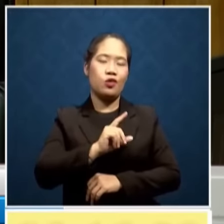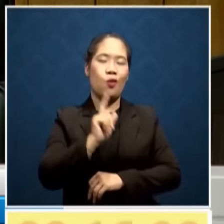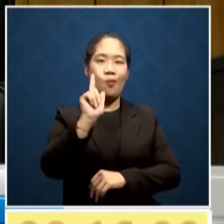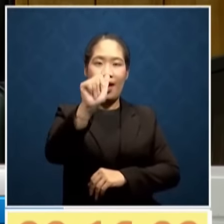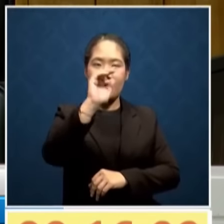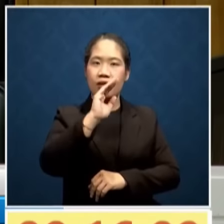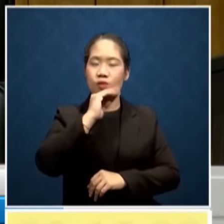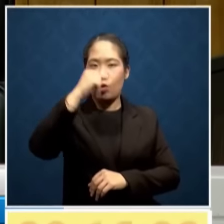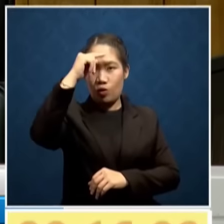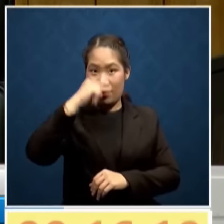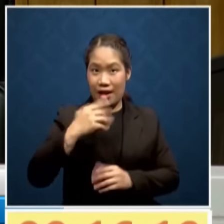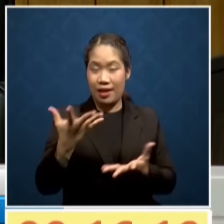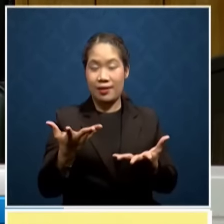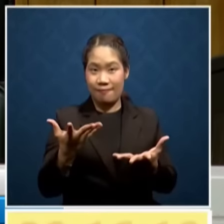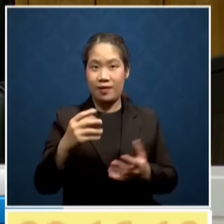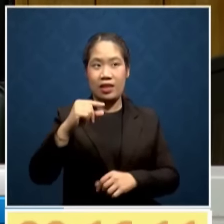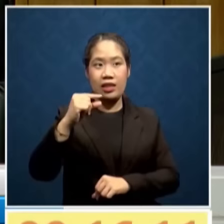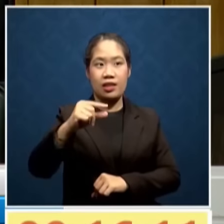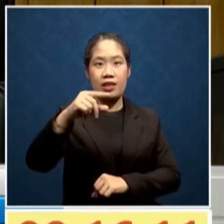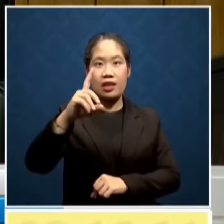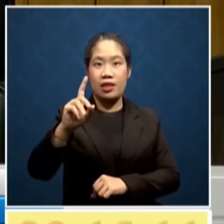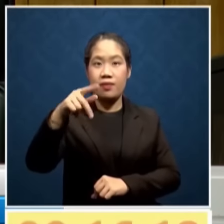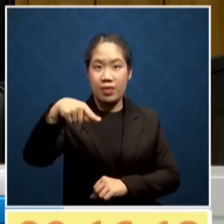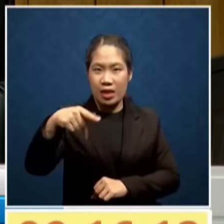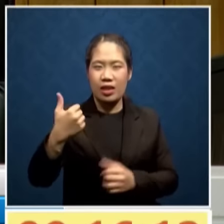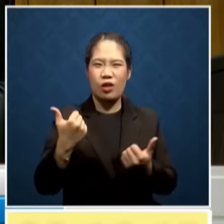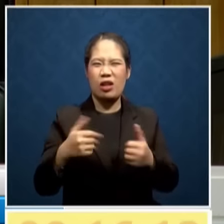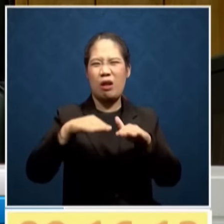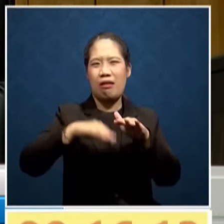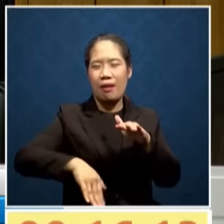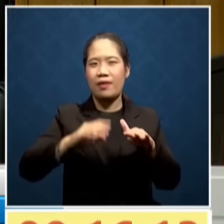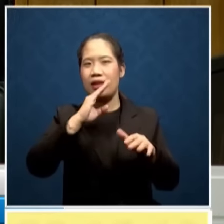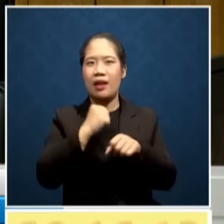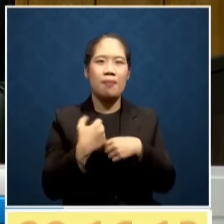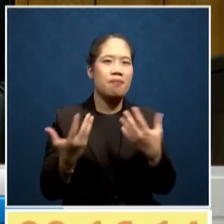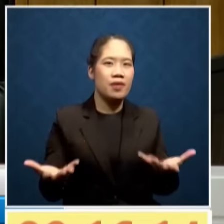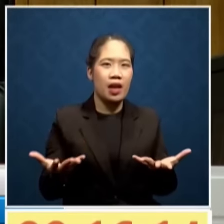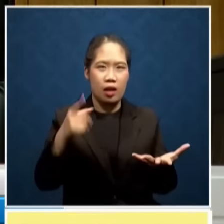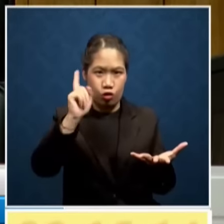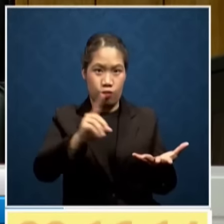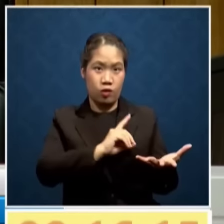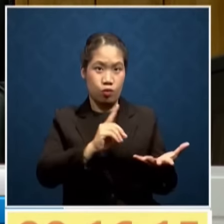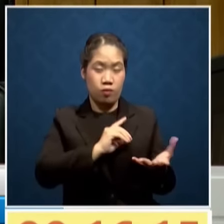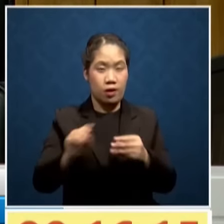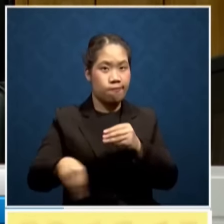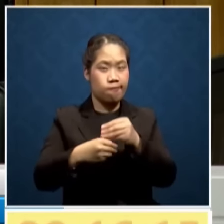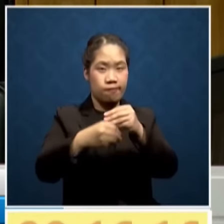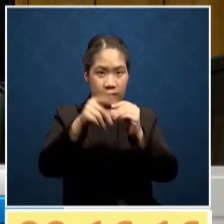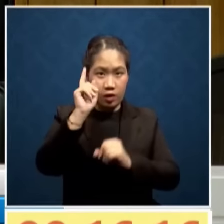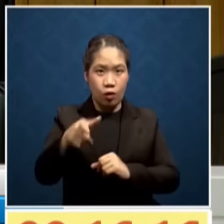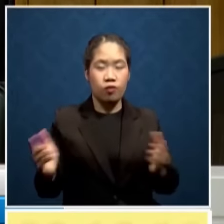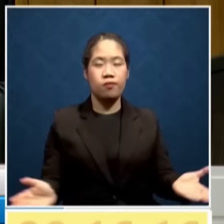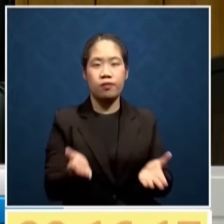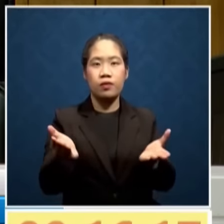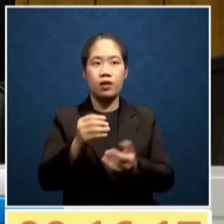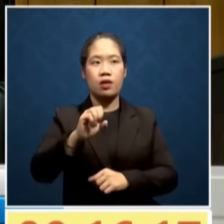SME ของไทยต่อ GDP เนี่ยยังต่ำมากทำยังไงที่จะต้องให้ SME มีบทบาทมากกว่านี้การต้องสร้าง